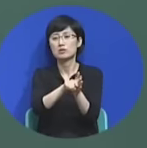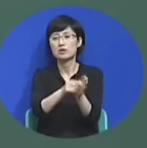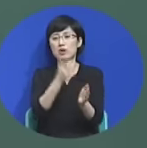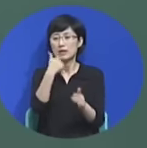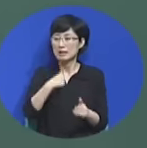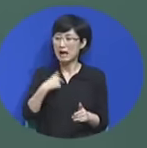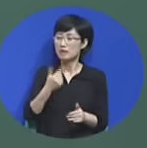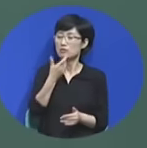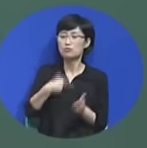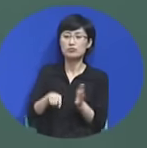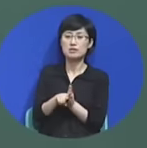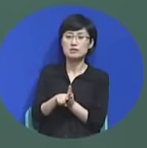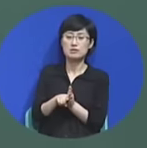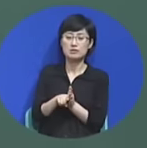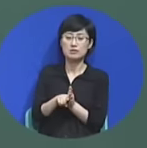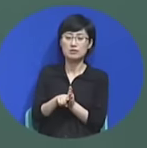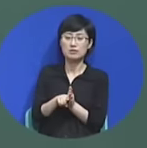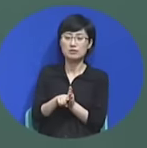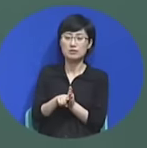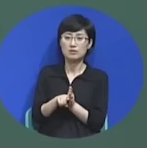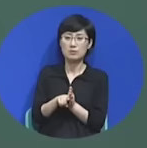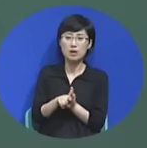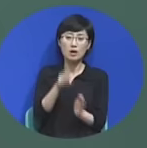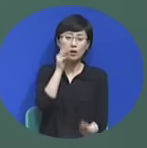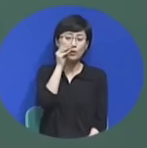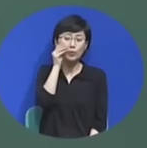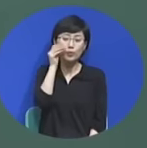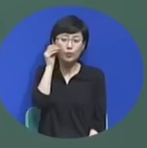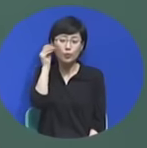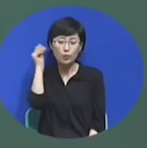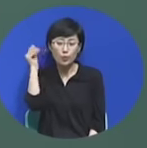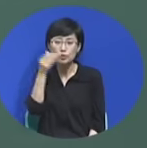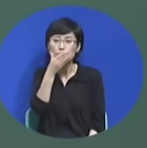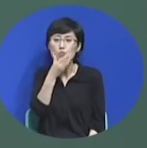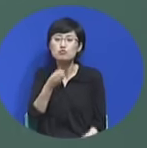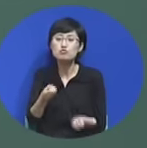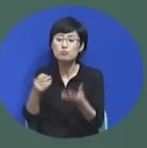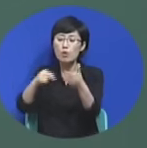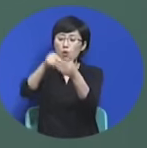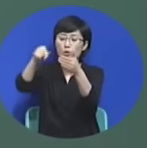영공. 나를 위하여. 인저 我. 예. 형통의 축복 속에는 나를 위하여.